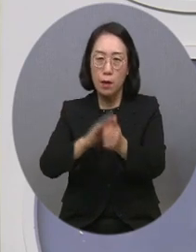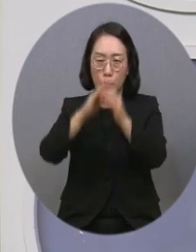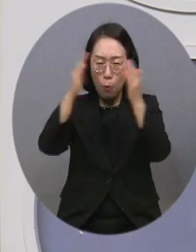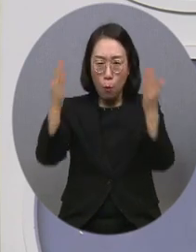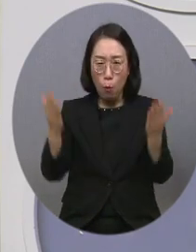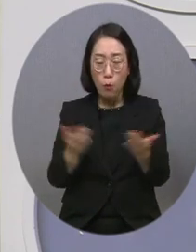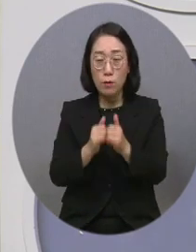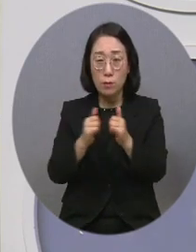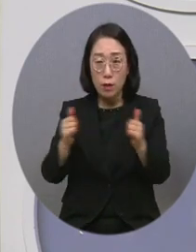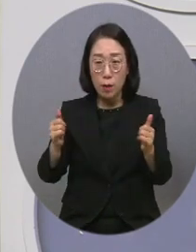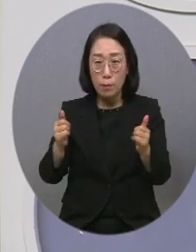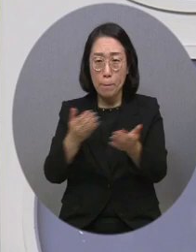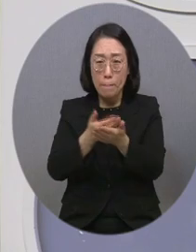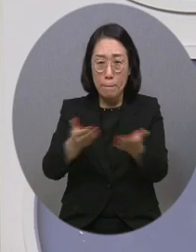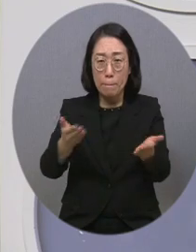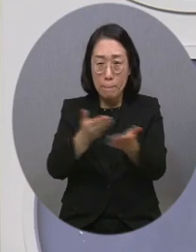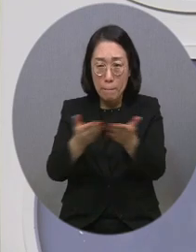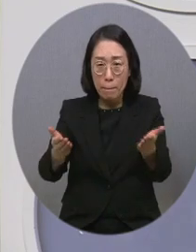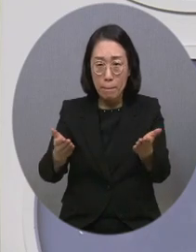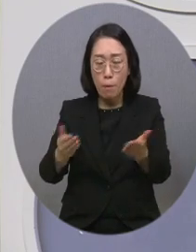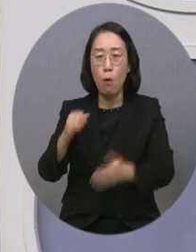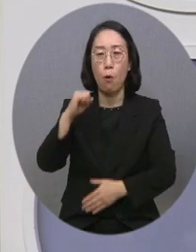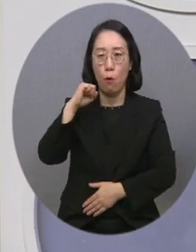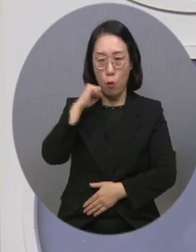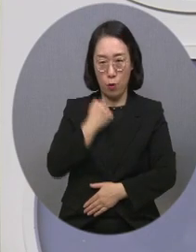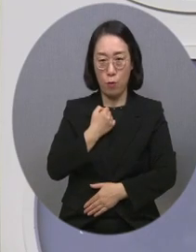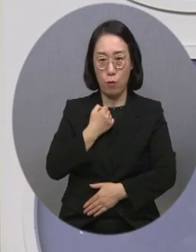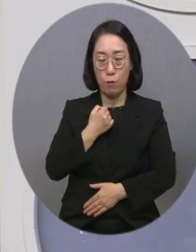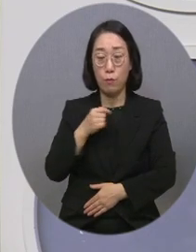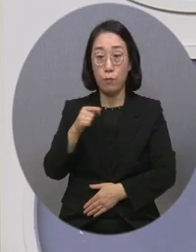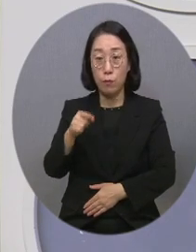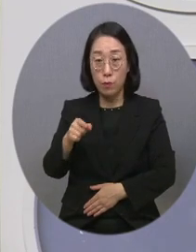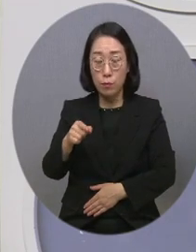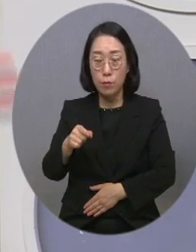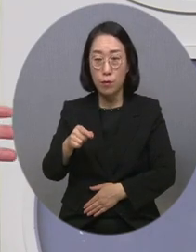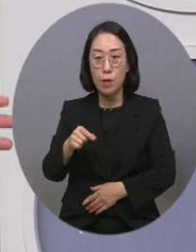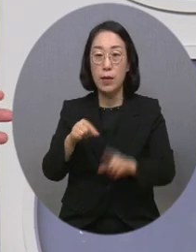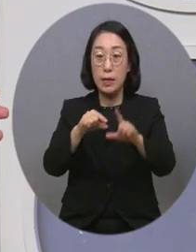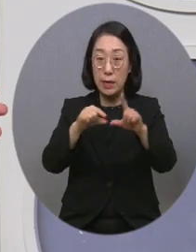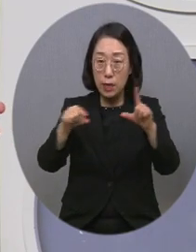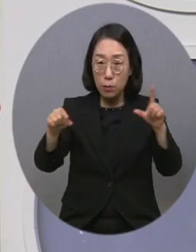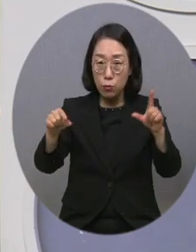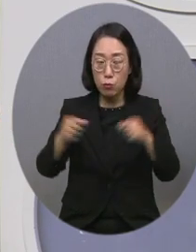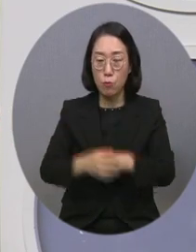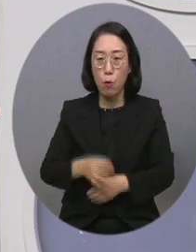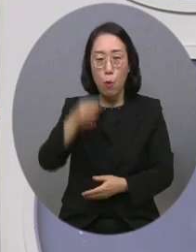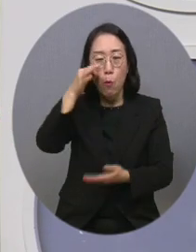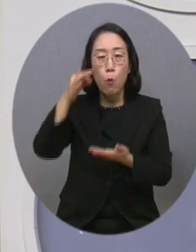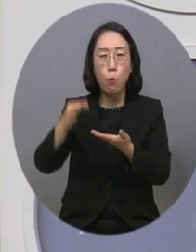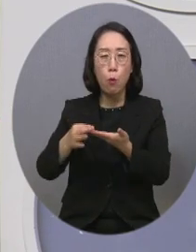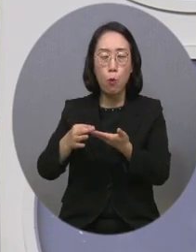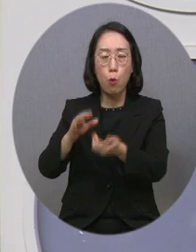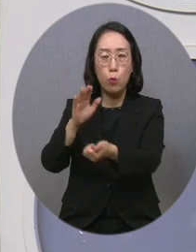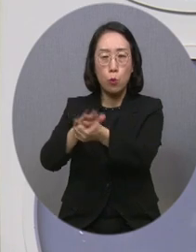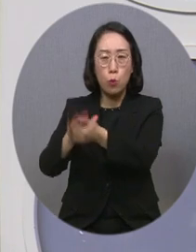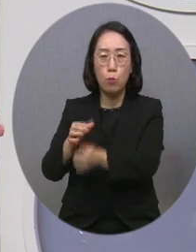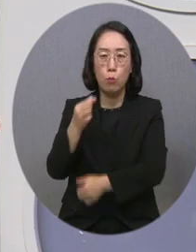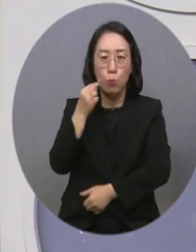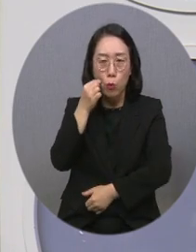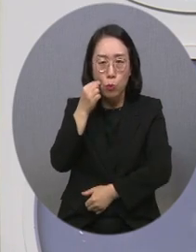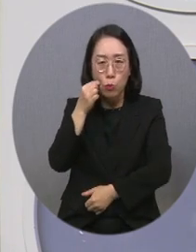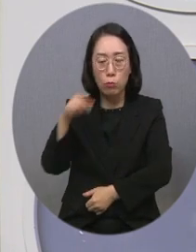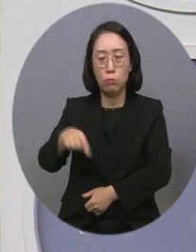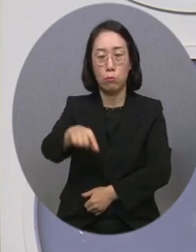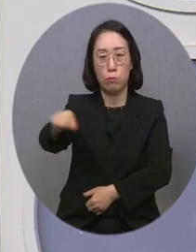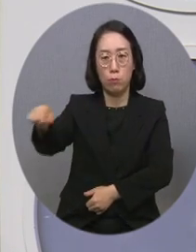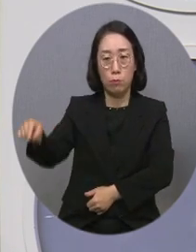정부에서 할 수는 없는 부분이지 않겠습니까? 그러면 이제 거기에는 이제 일정한 부분의 사각지대가 발생을 하게 되죠. 그럼 그